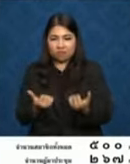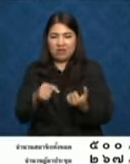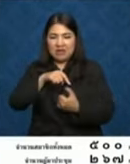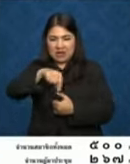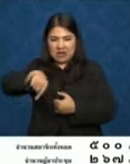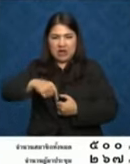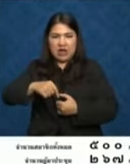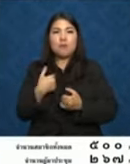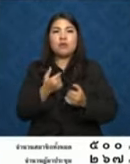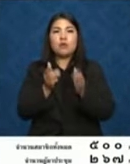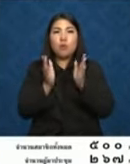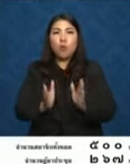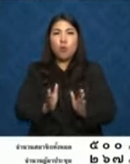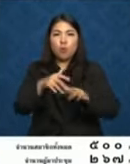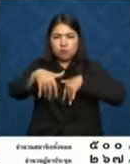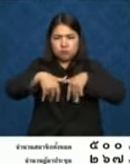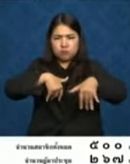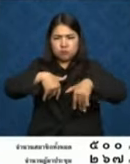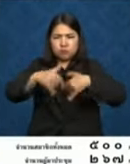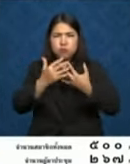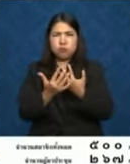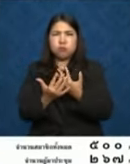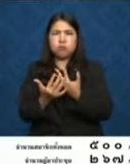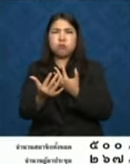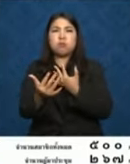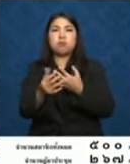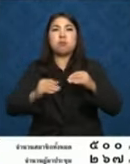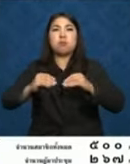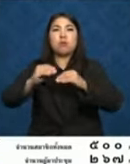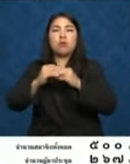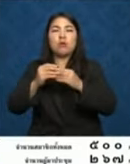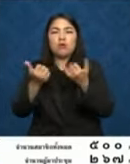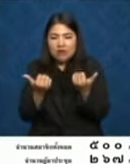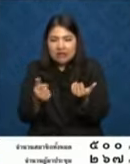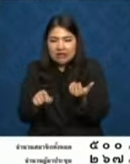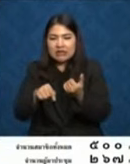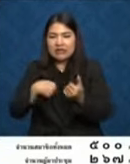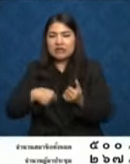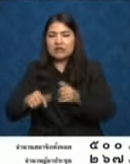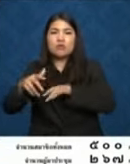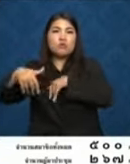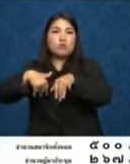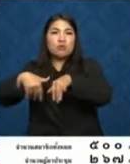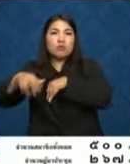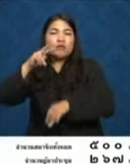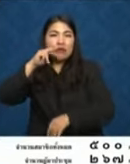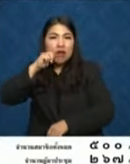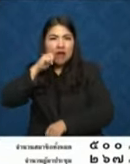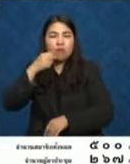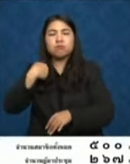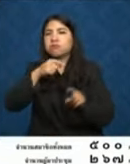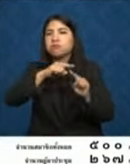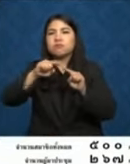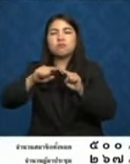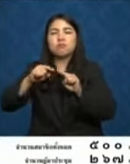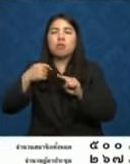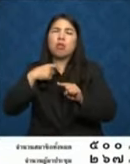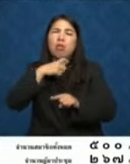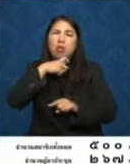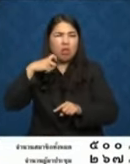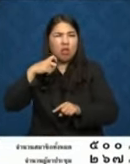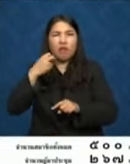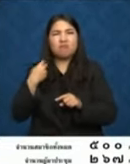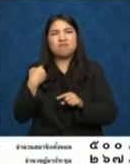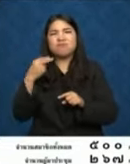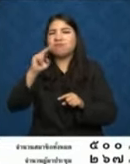พิ่มขึ้นอย่างรวดเร็วนะฮะทำให้ชาวบ้านขาดน้ำกินน้ำใช้โดยเฉพาะในช่วงแล้งนะฮะฝากท่านประธานไปยังการประปาส่วนภูมิ